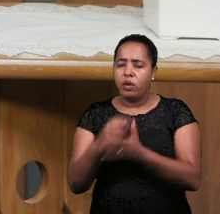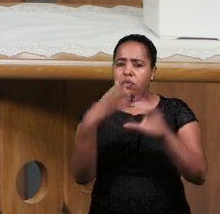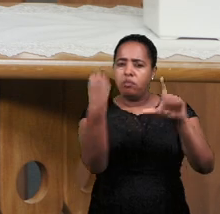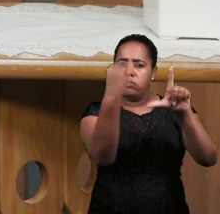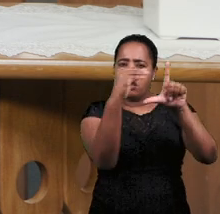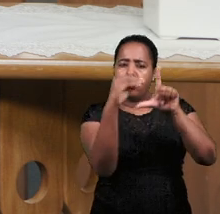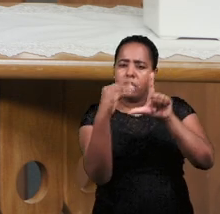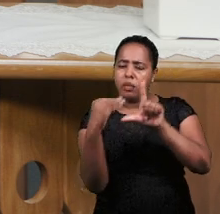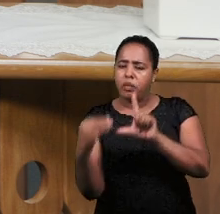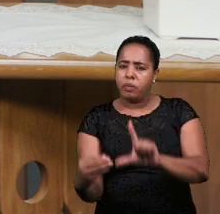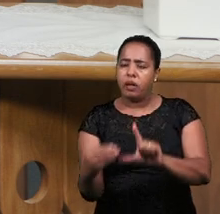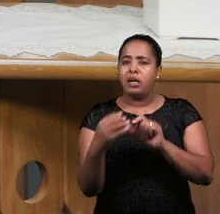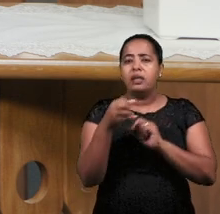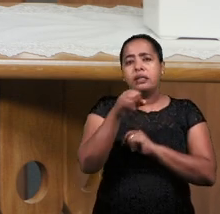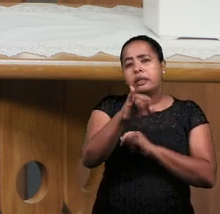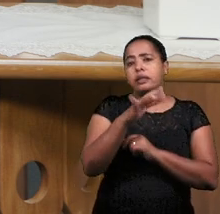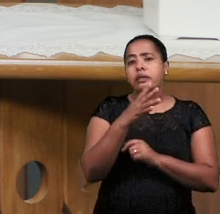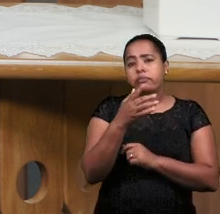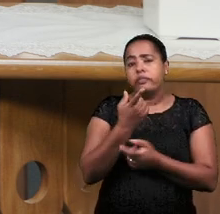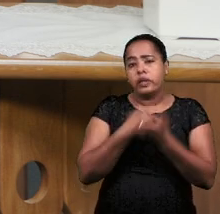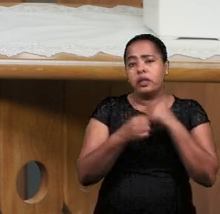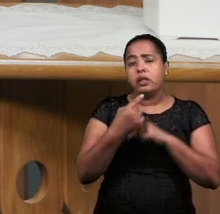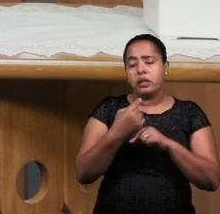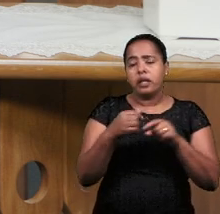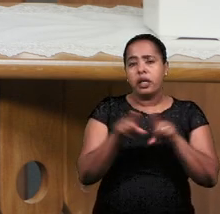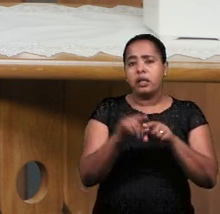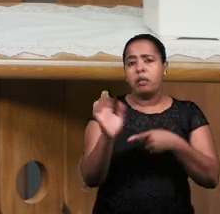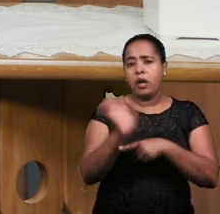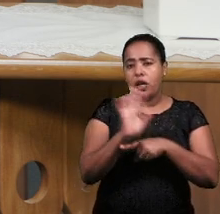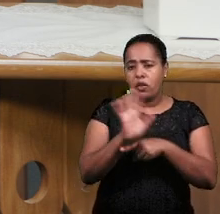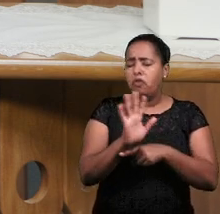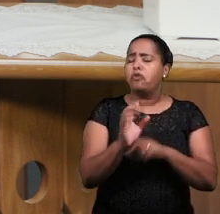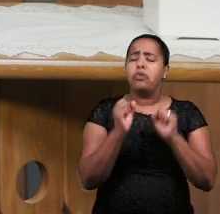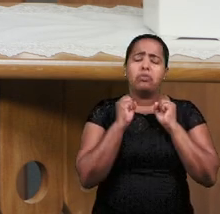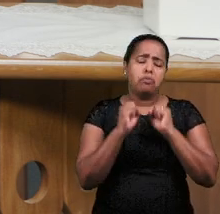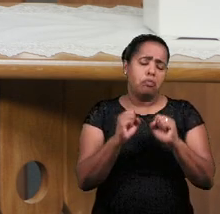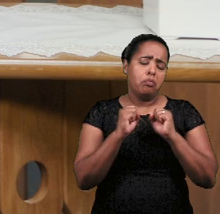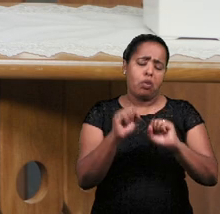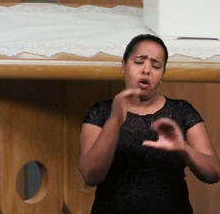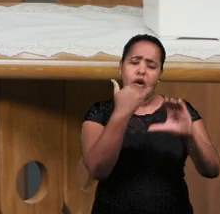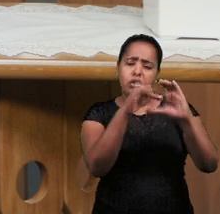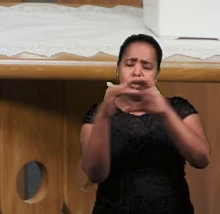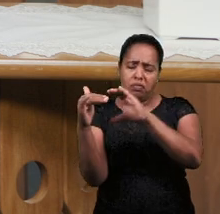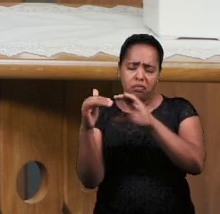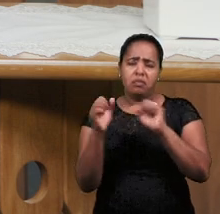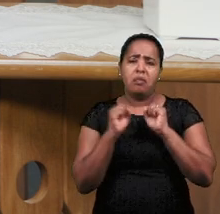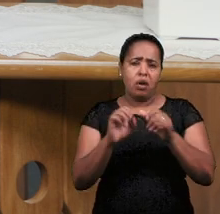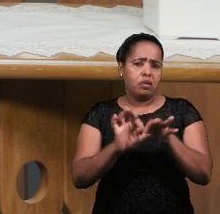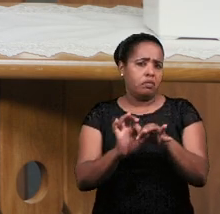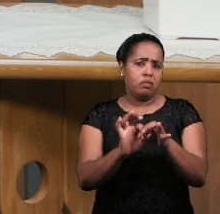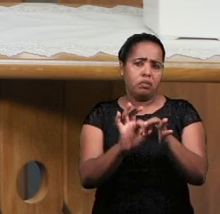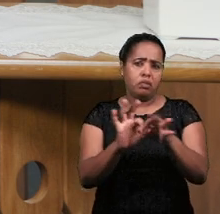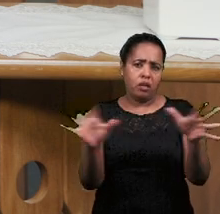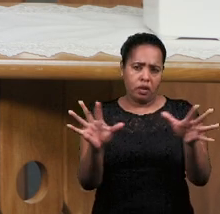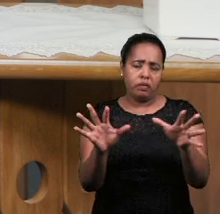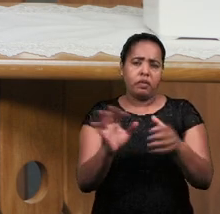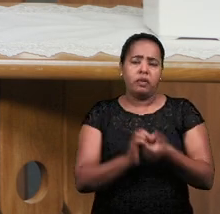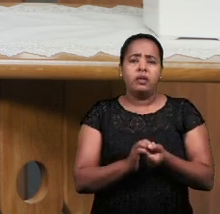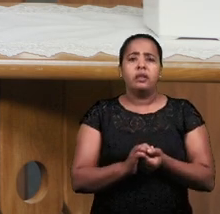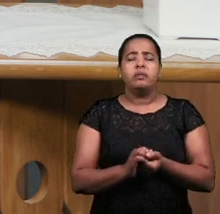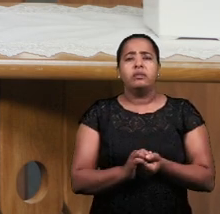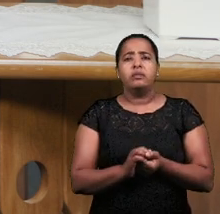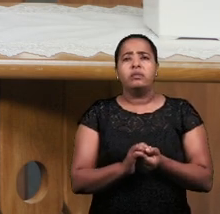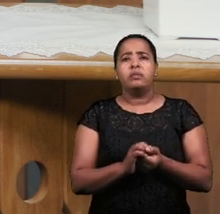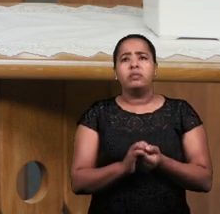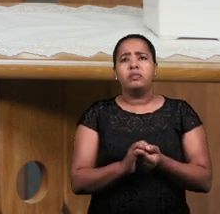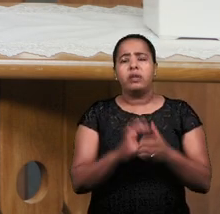contributions. Ceux qui veulent envoyer en vidéo aussi, les jeunes comme ceux qui sont envoyés ici, vous pouvez envoyer afin